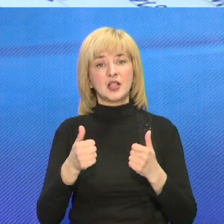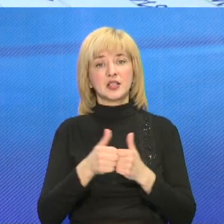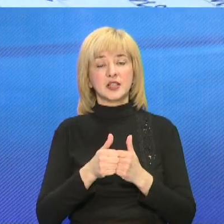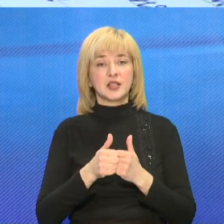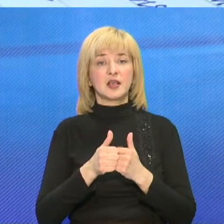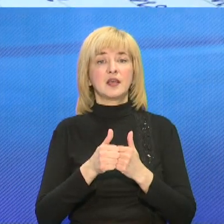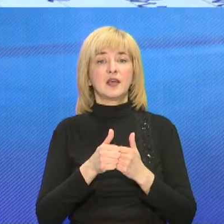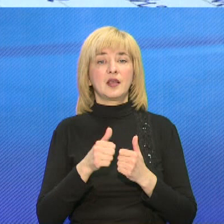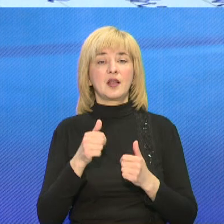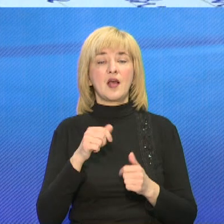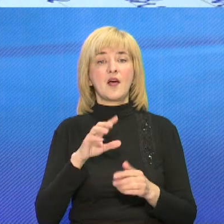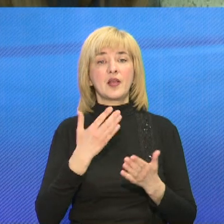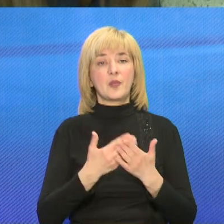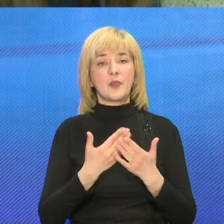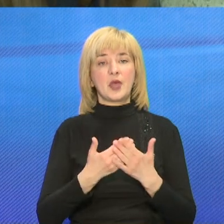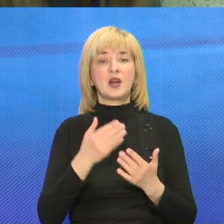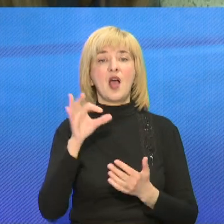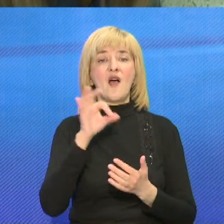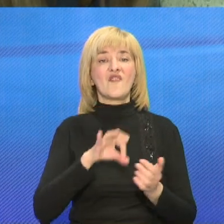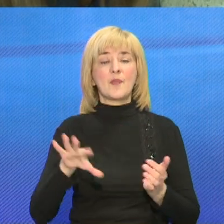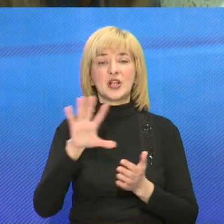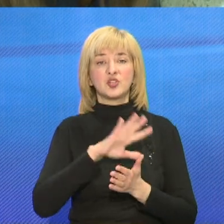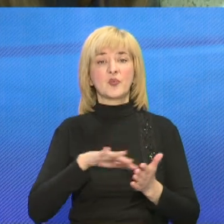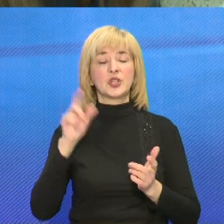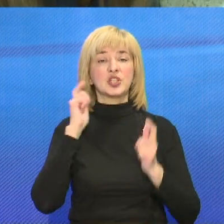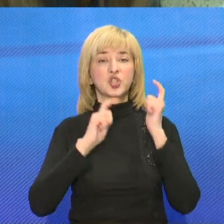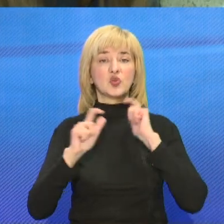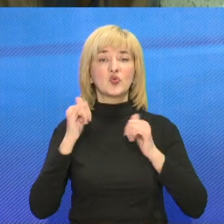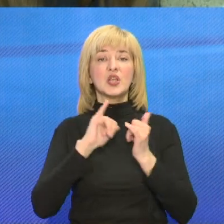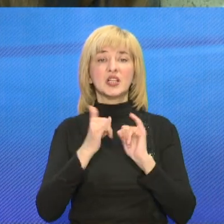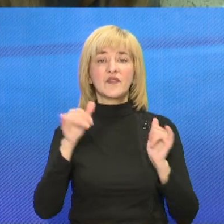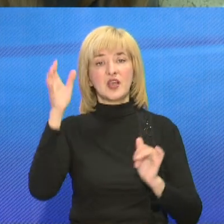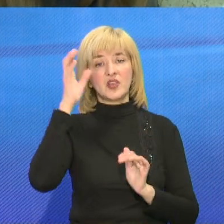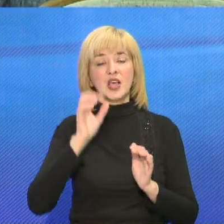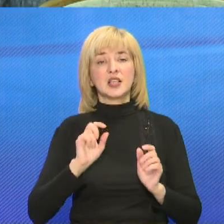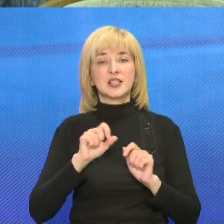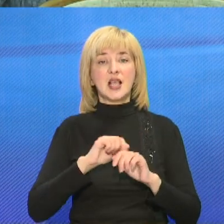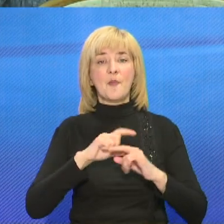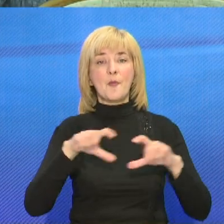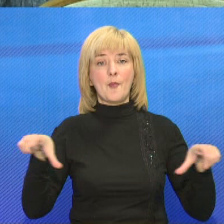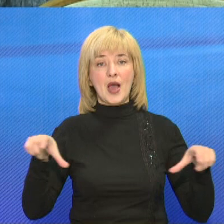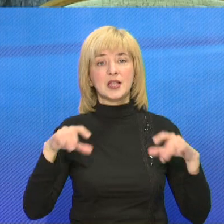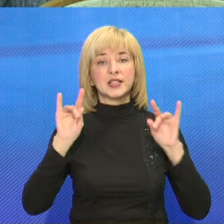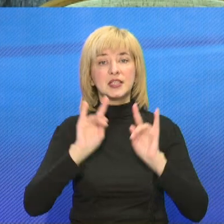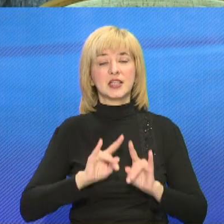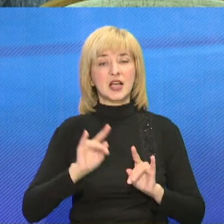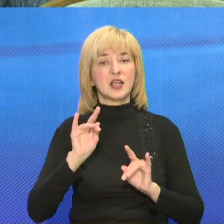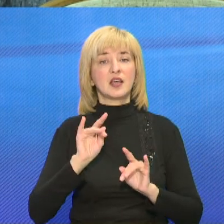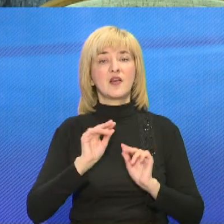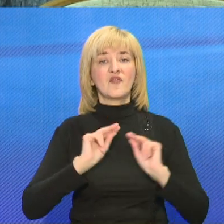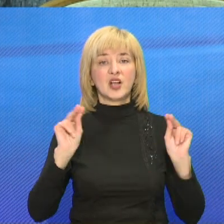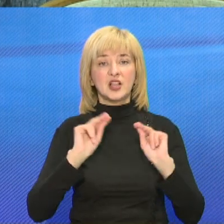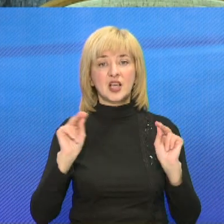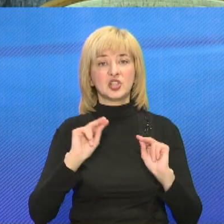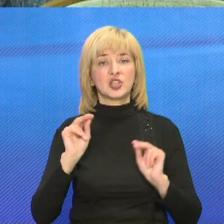До прикладу, у областном институте развития эдукации за импровизованные парты сели выкладчики, слухачи и супрацовники установы с